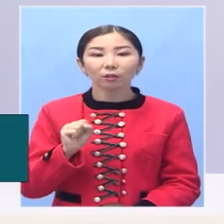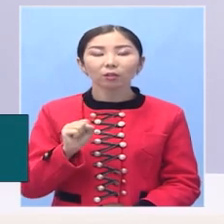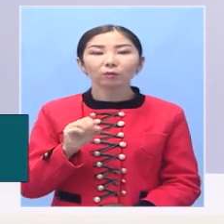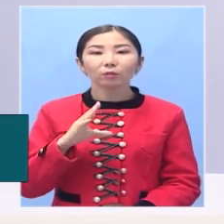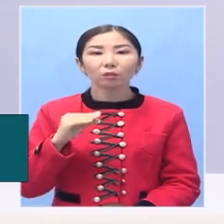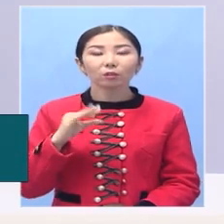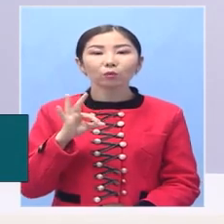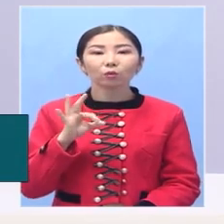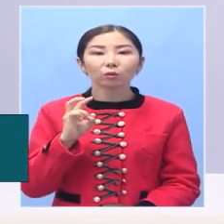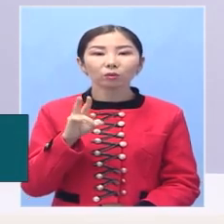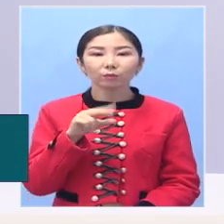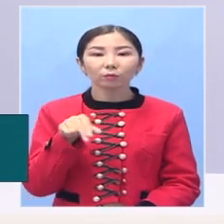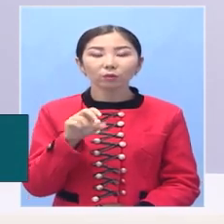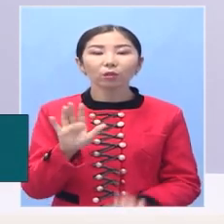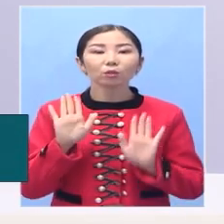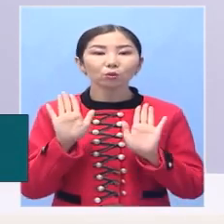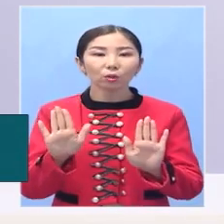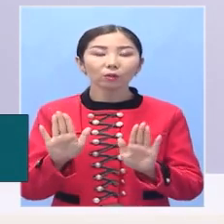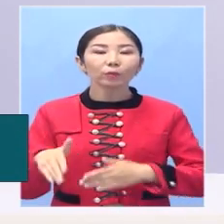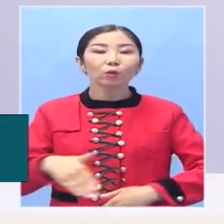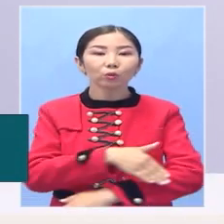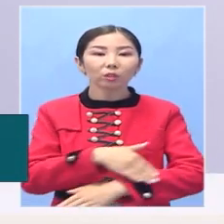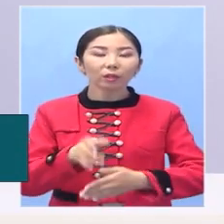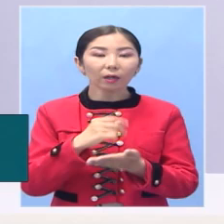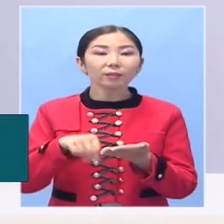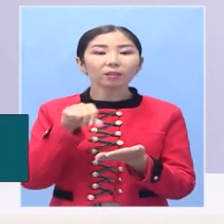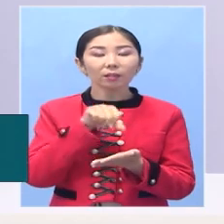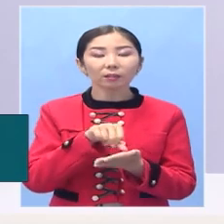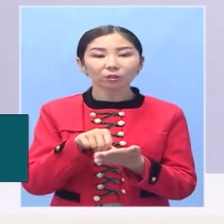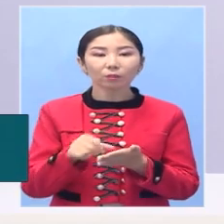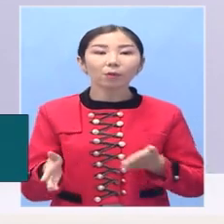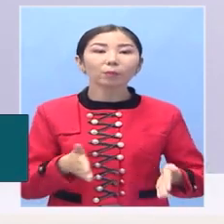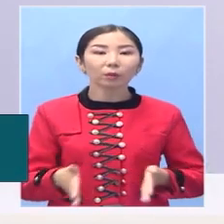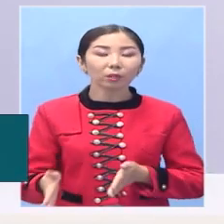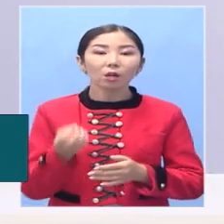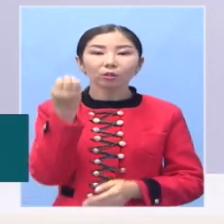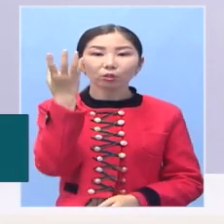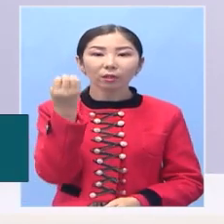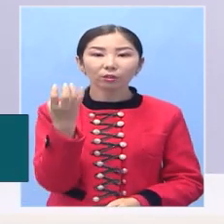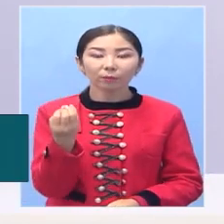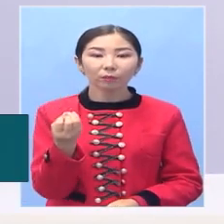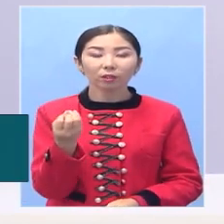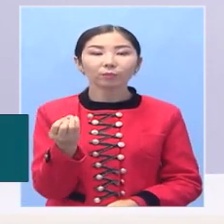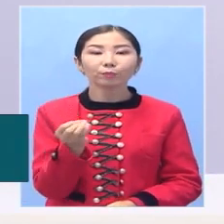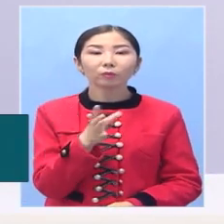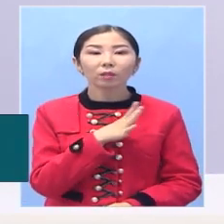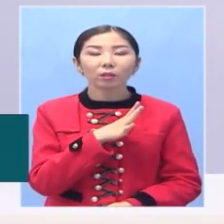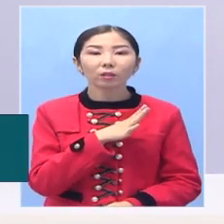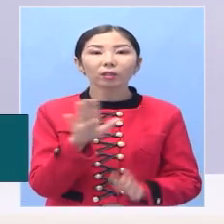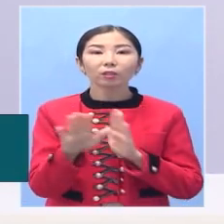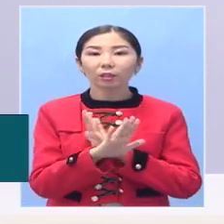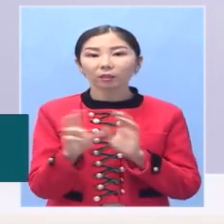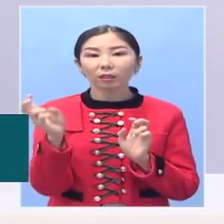гана сол көшөгө катыштуу нерсе болду. Ал жана тротуары, жарык шамдары ал жерде. Ал жерде эчтене